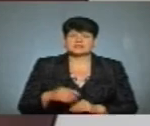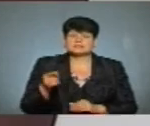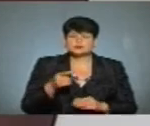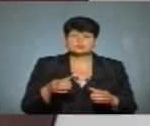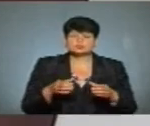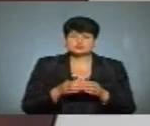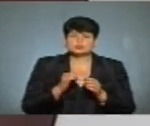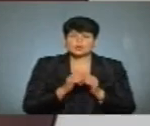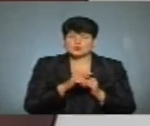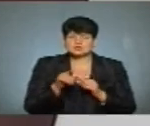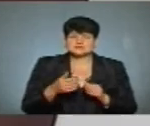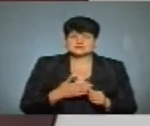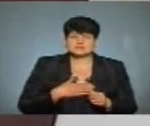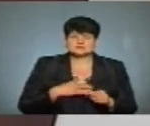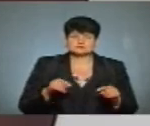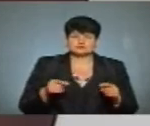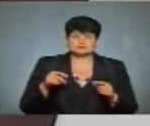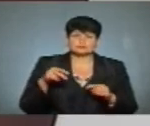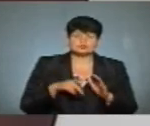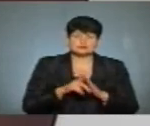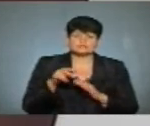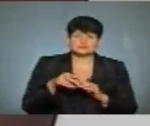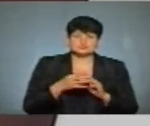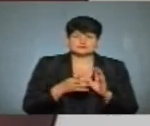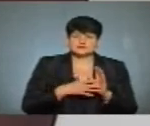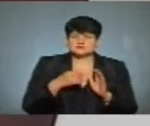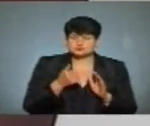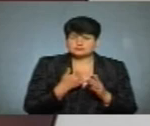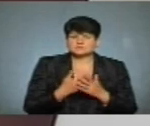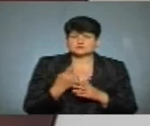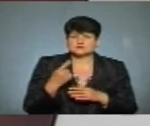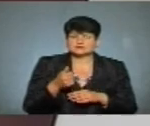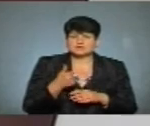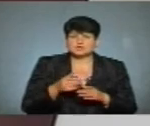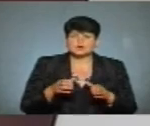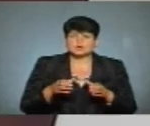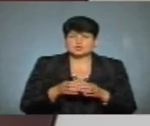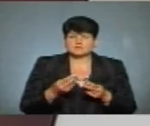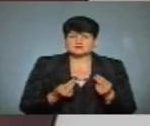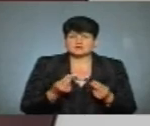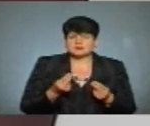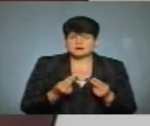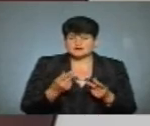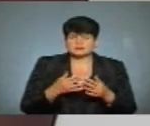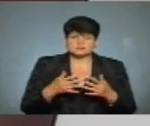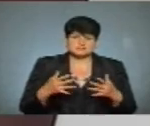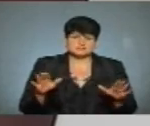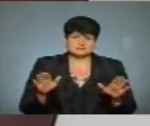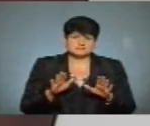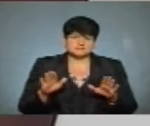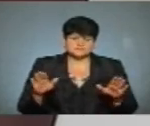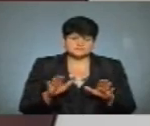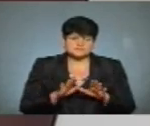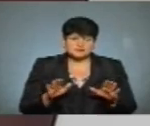Тернопільський гурт «Кожен з нас», заснований на початку 2019 року, майже рік команда грала кавер-версії українських і закордонних пісень, і з